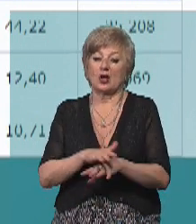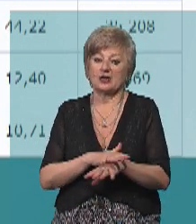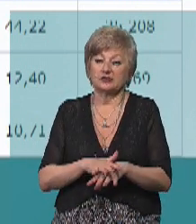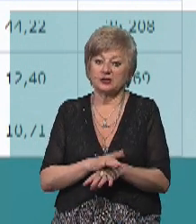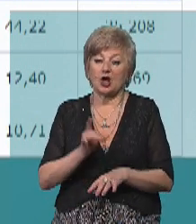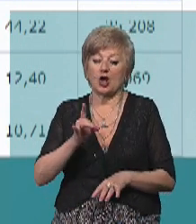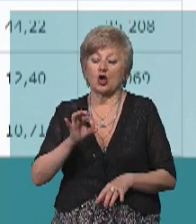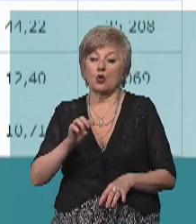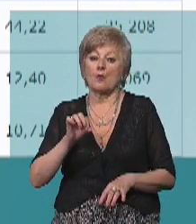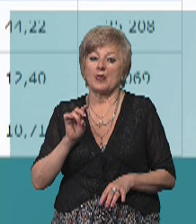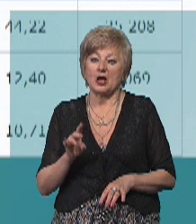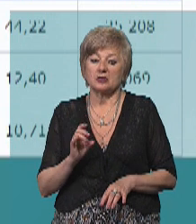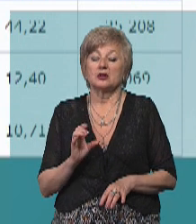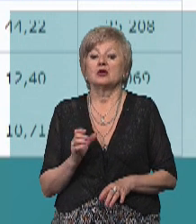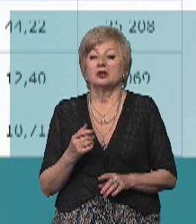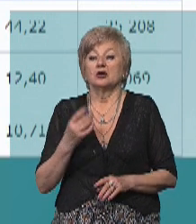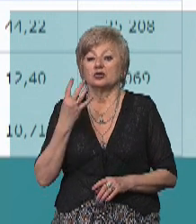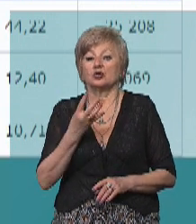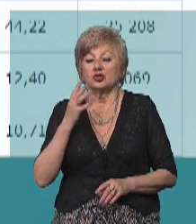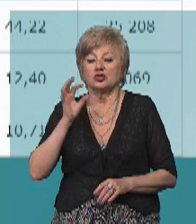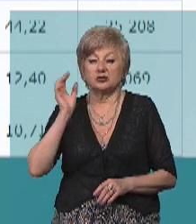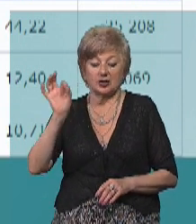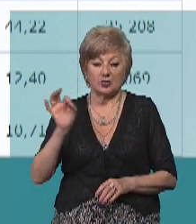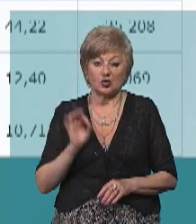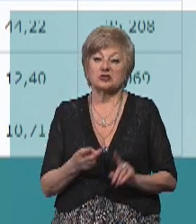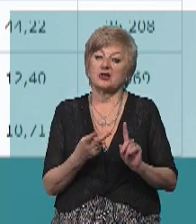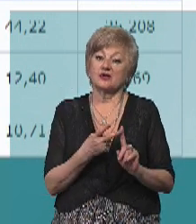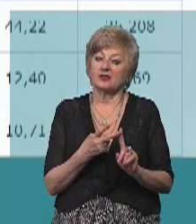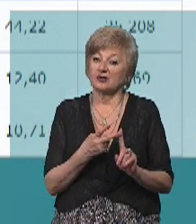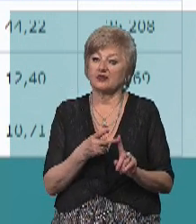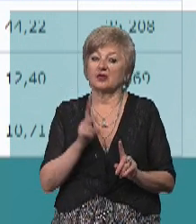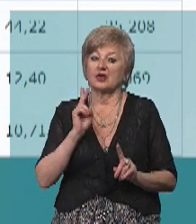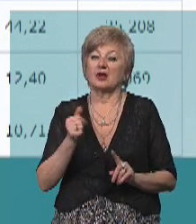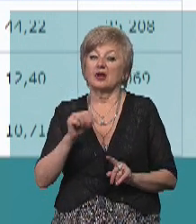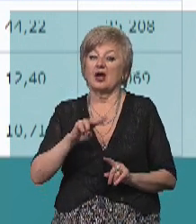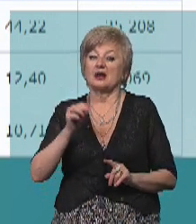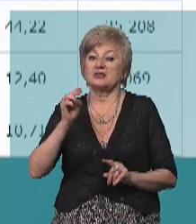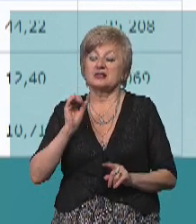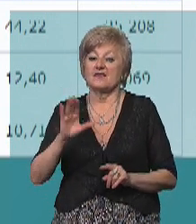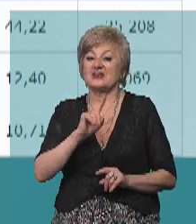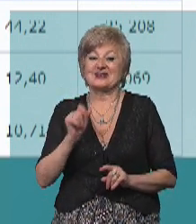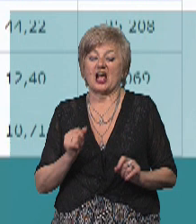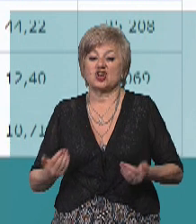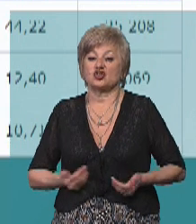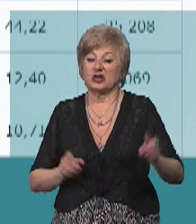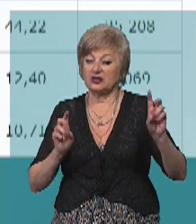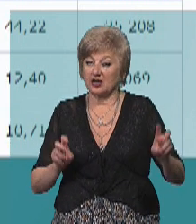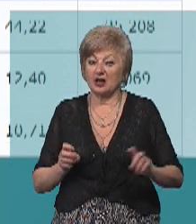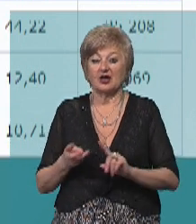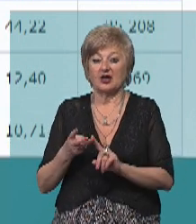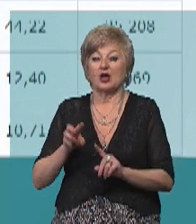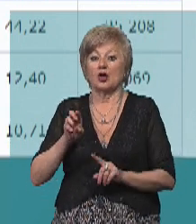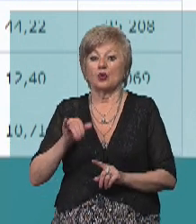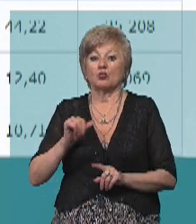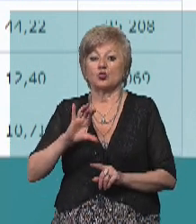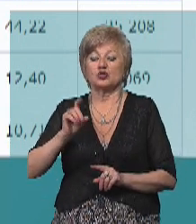Суха Роман – 44%. Друга позиція – Кальцев Сергій, «Опозиційна платформа за життя». Третя позиція – Віктор